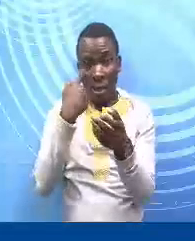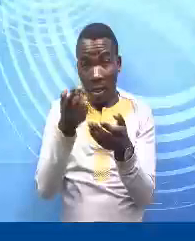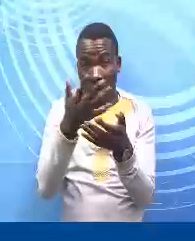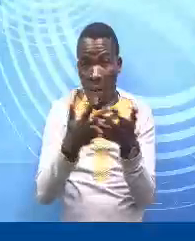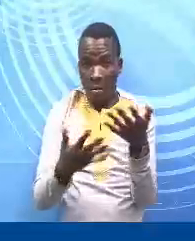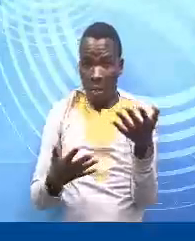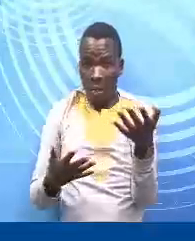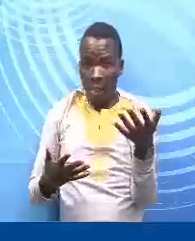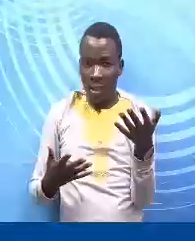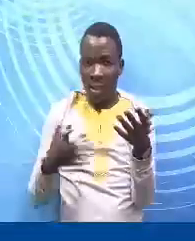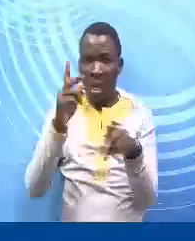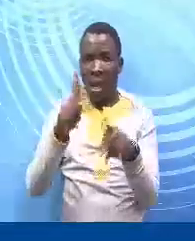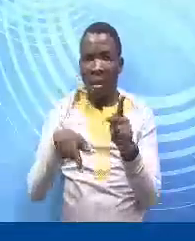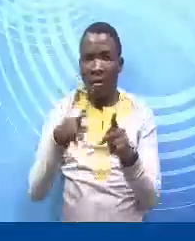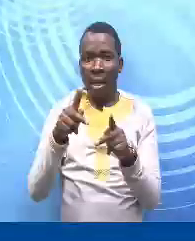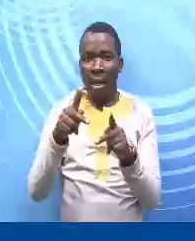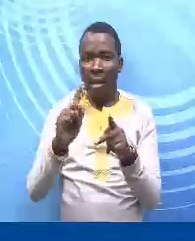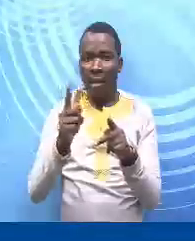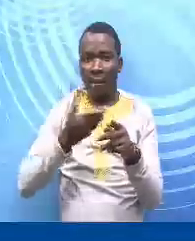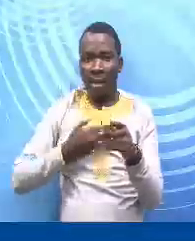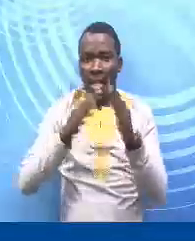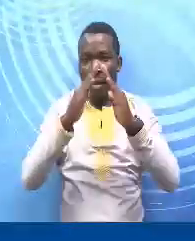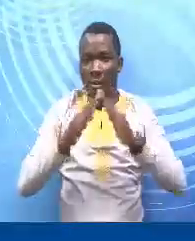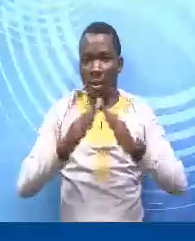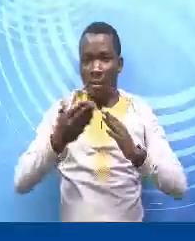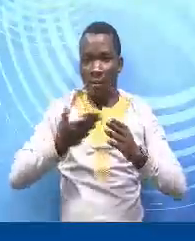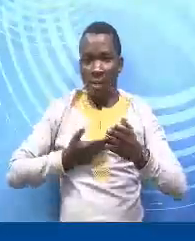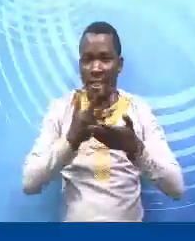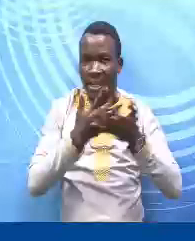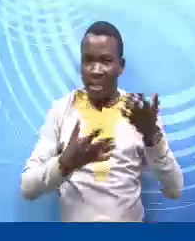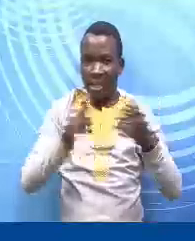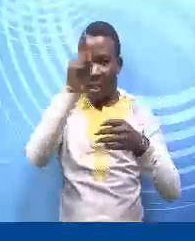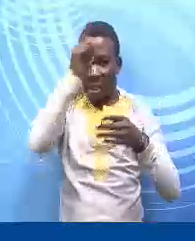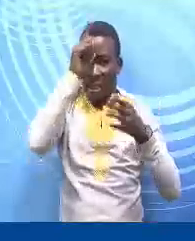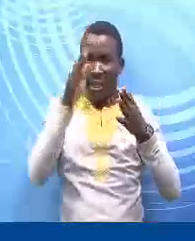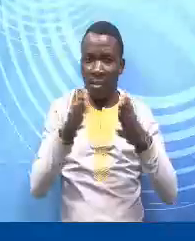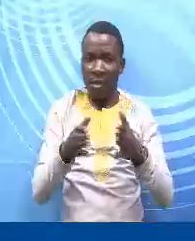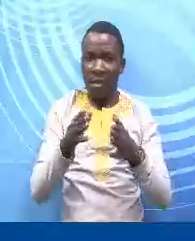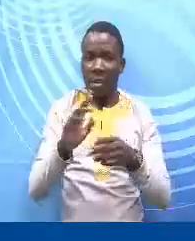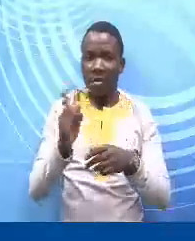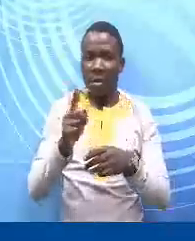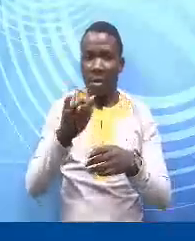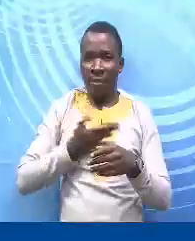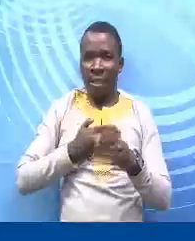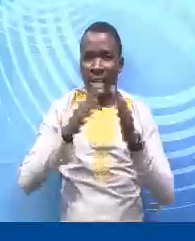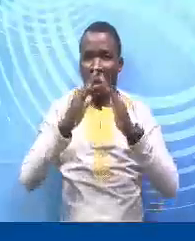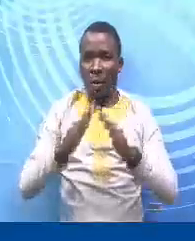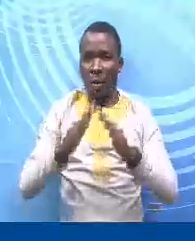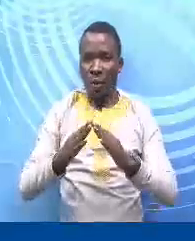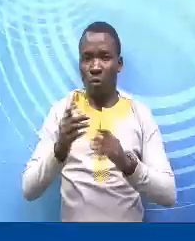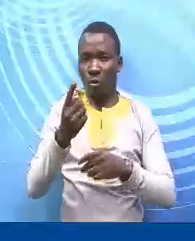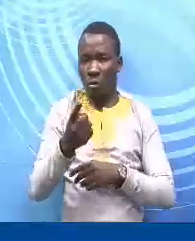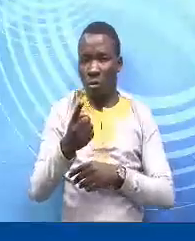rutonde ku batagira amacumbi dufite urutonde rw'abaturage badafite amacumbi rero